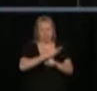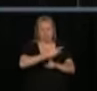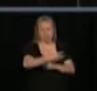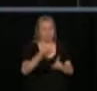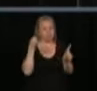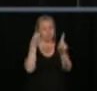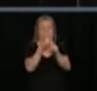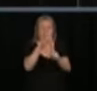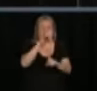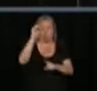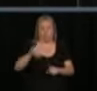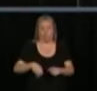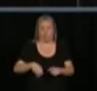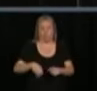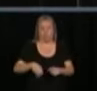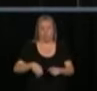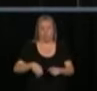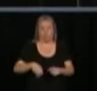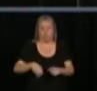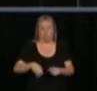vacciner.